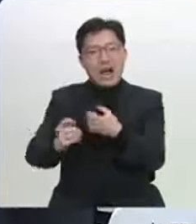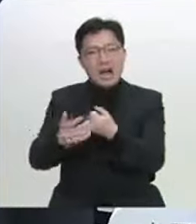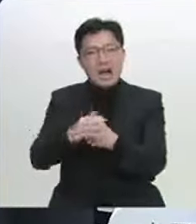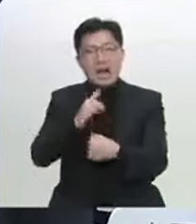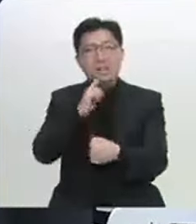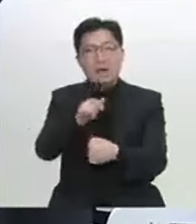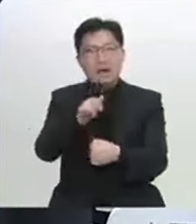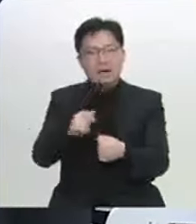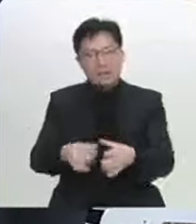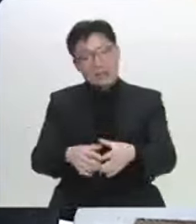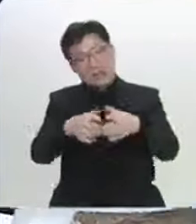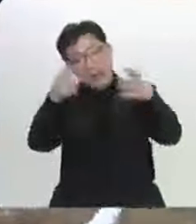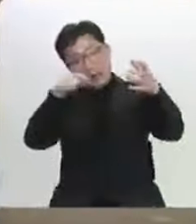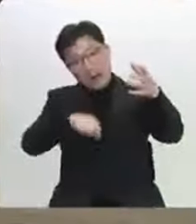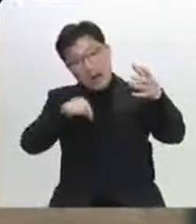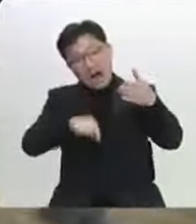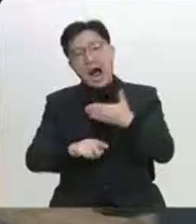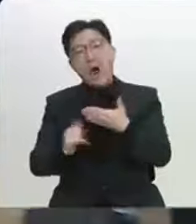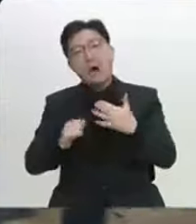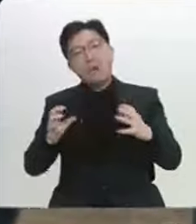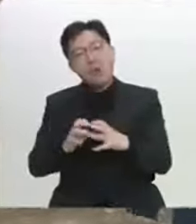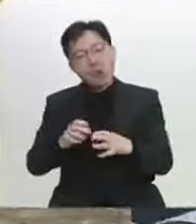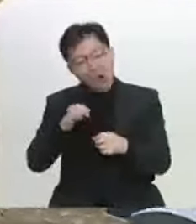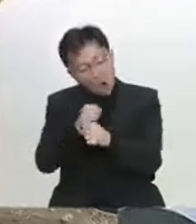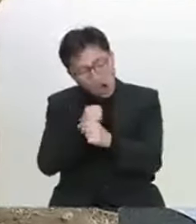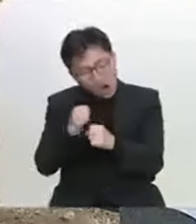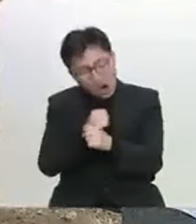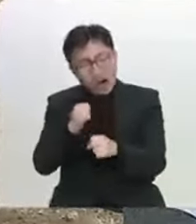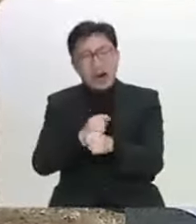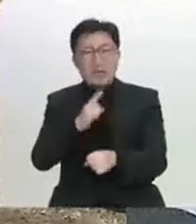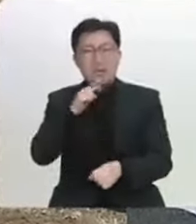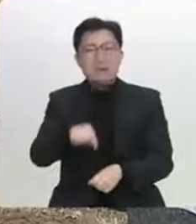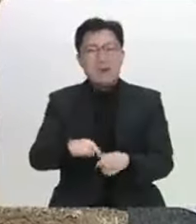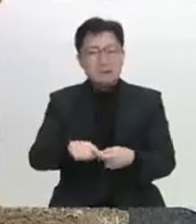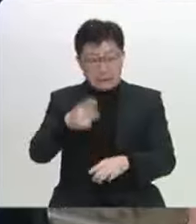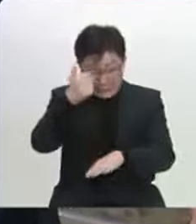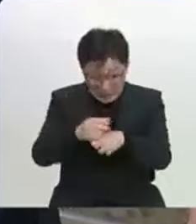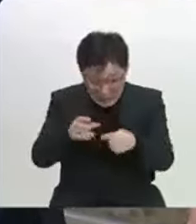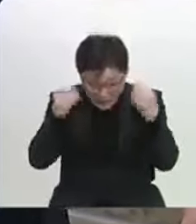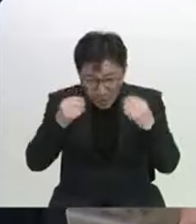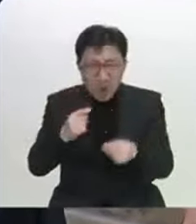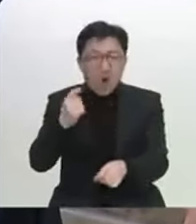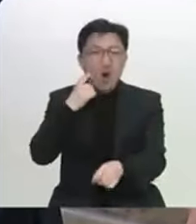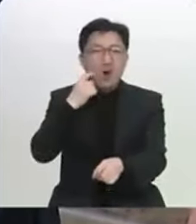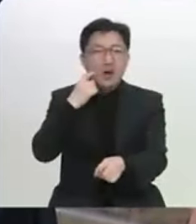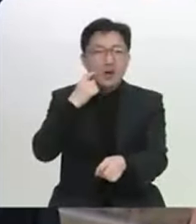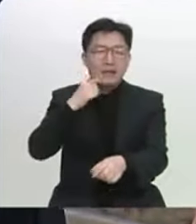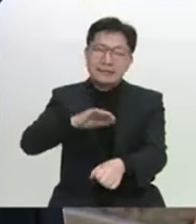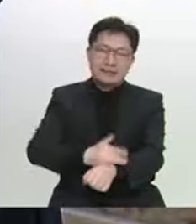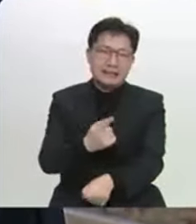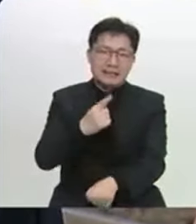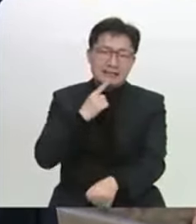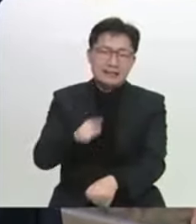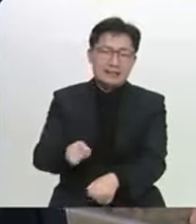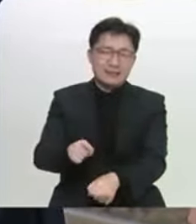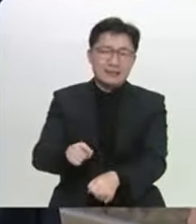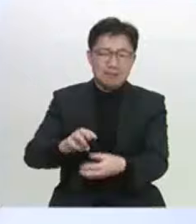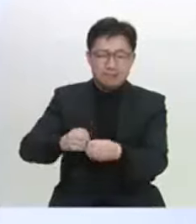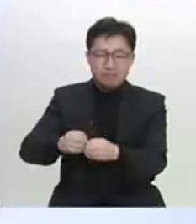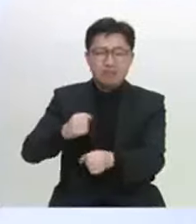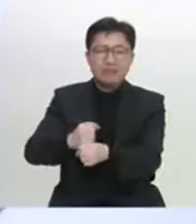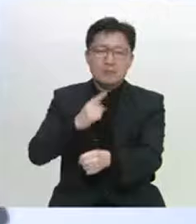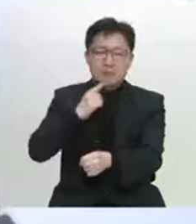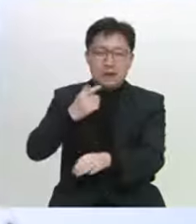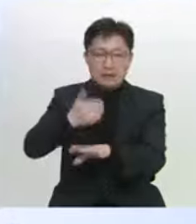모의했다며 지어낸 이름도 거짓. 불온한 전복을 꾀했던 용공 조직도 역시 조작이었습니다. 정읍 출신으로